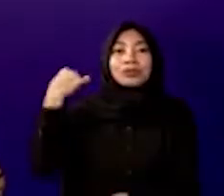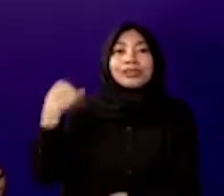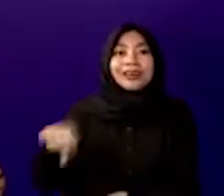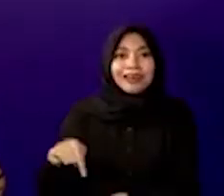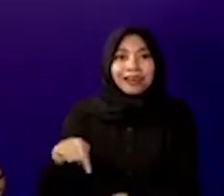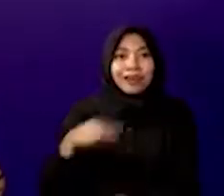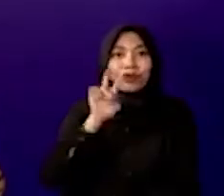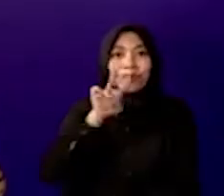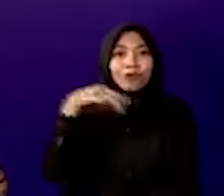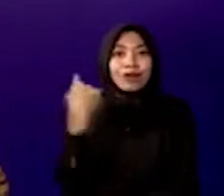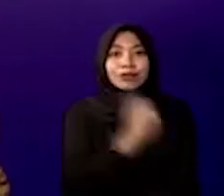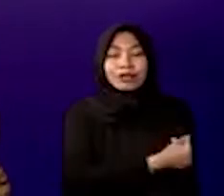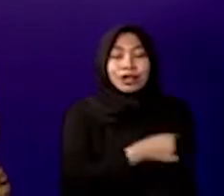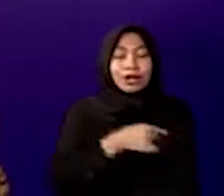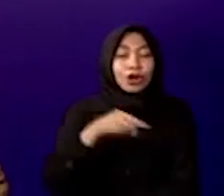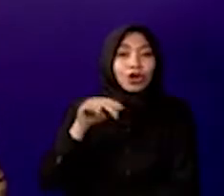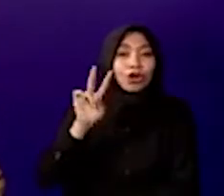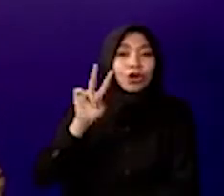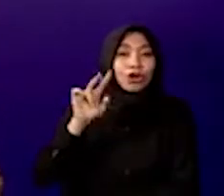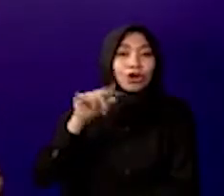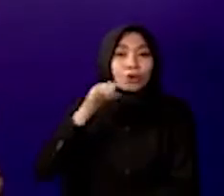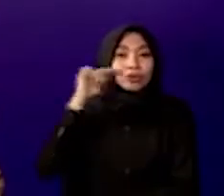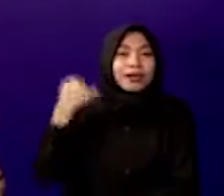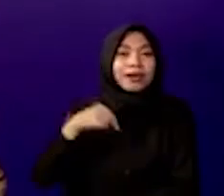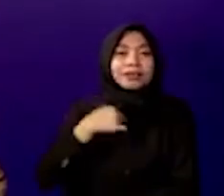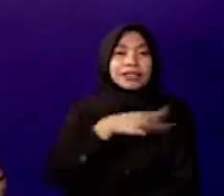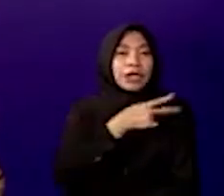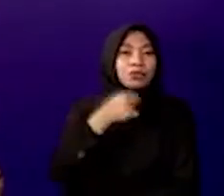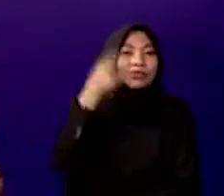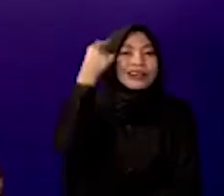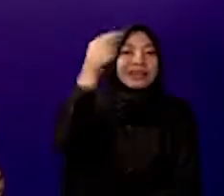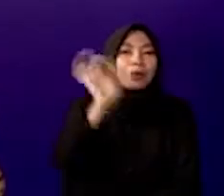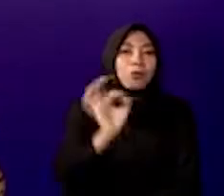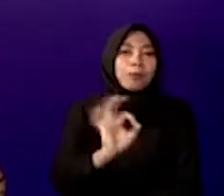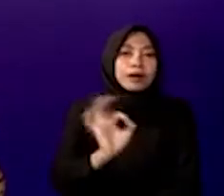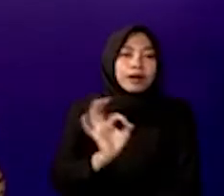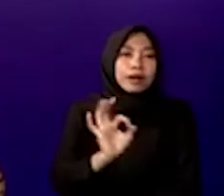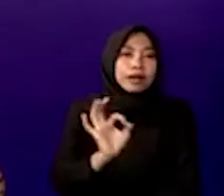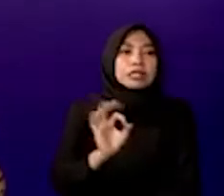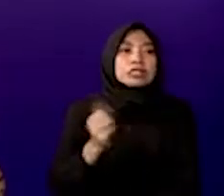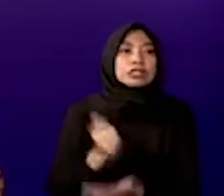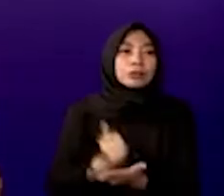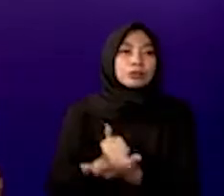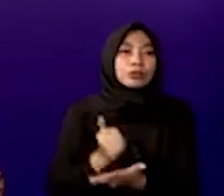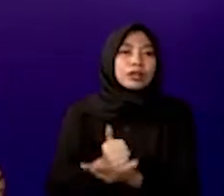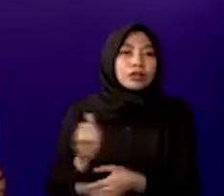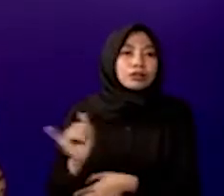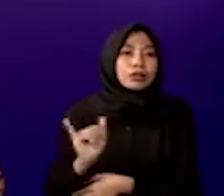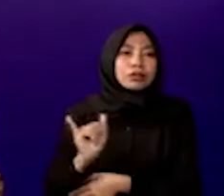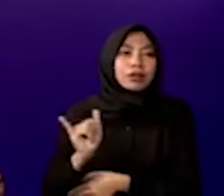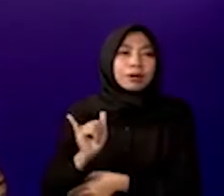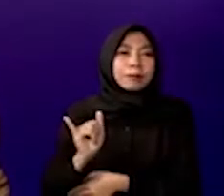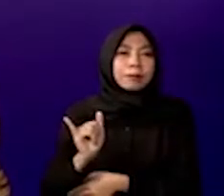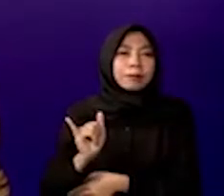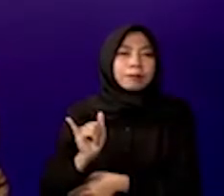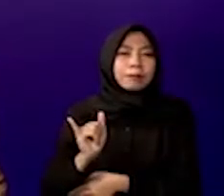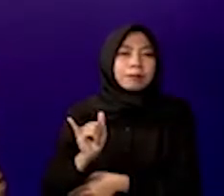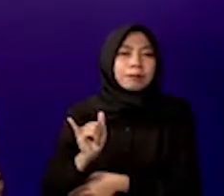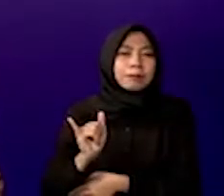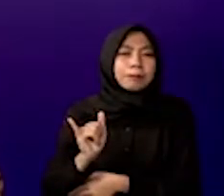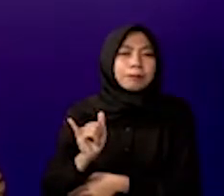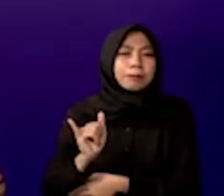ini belum ada ee perencanaan kita sudah bicara dengan beberapa astrazenec